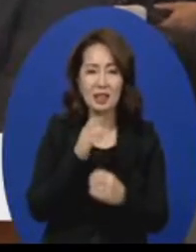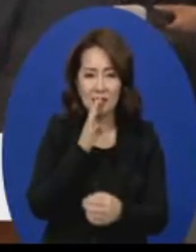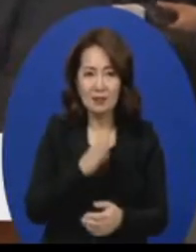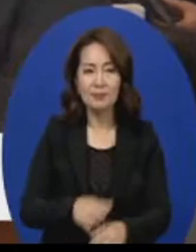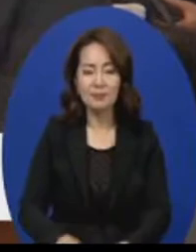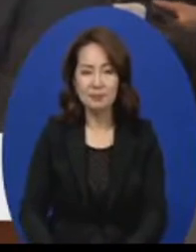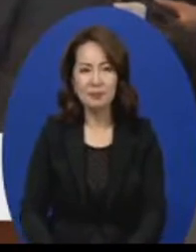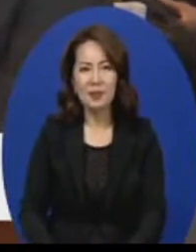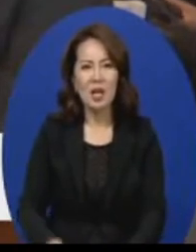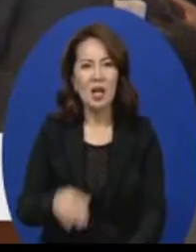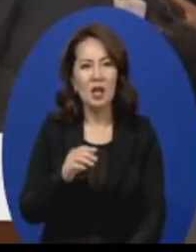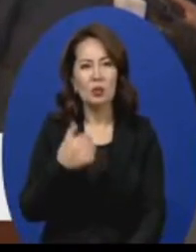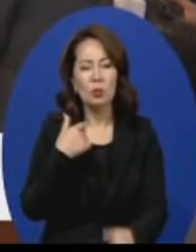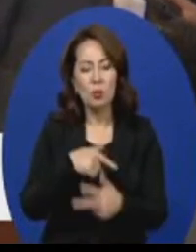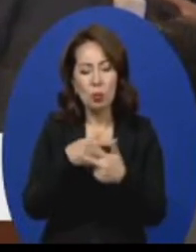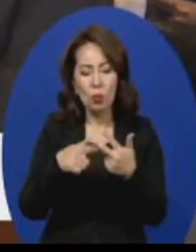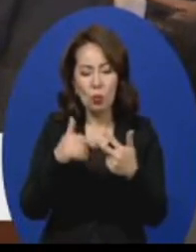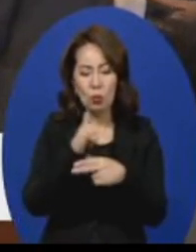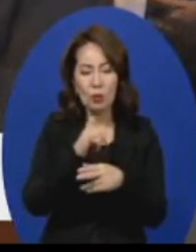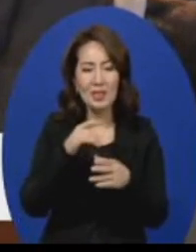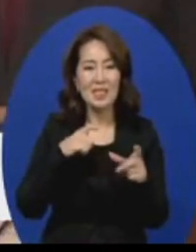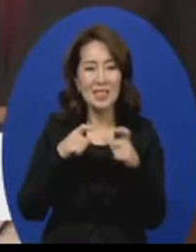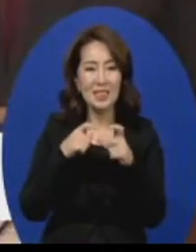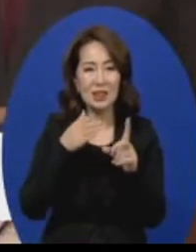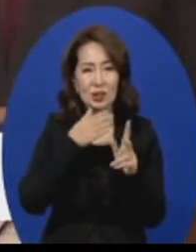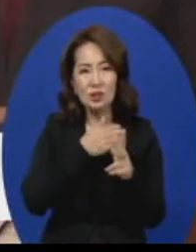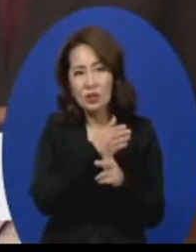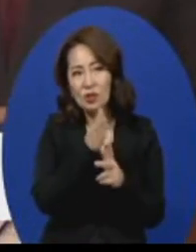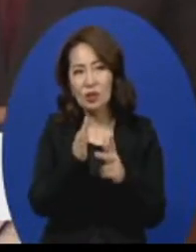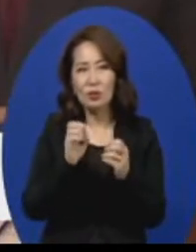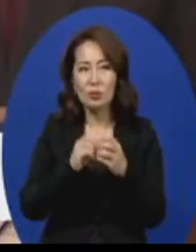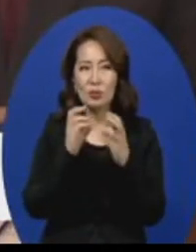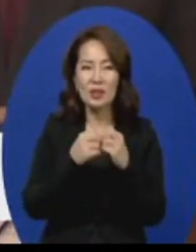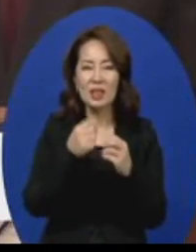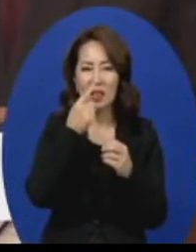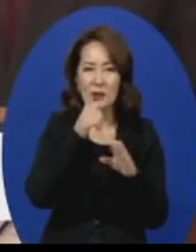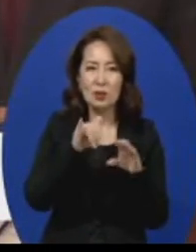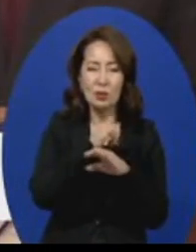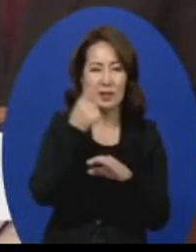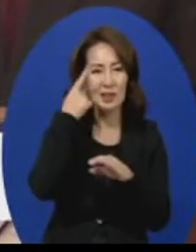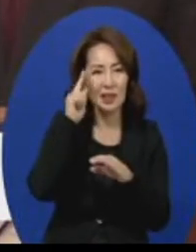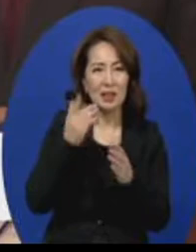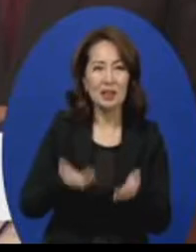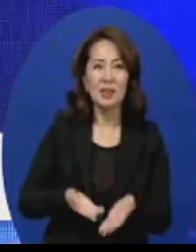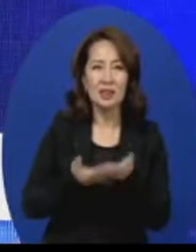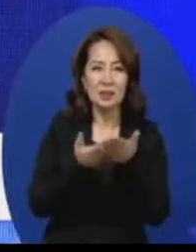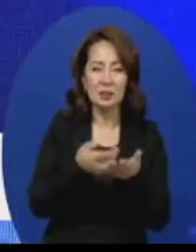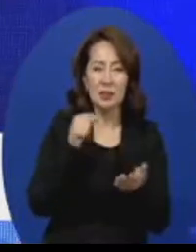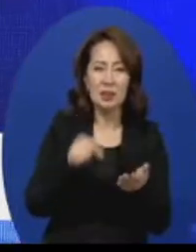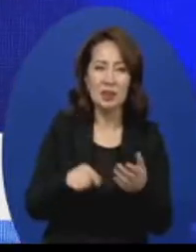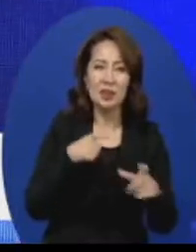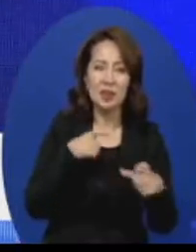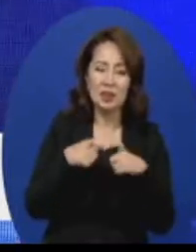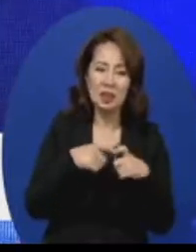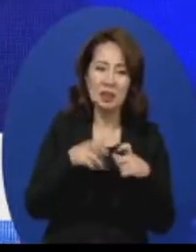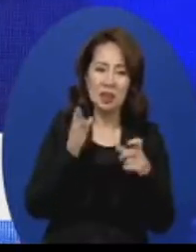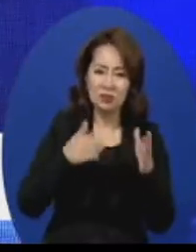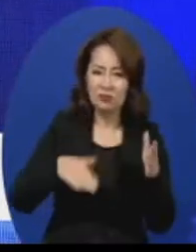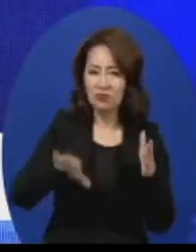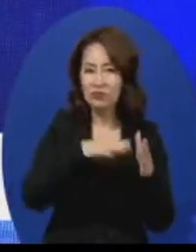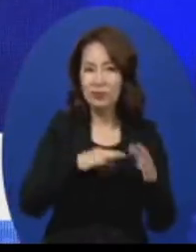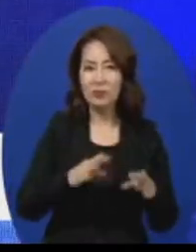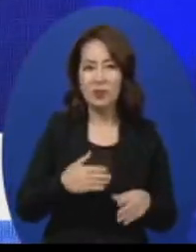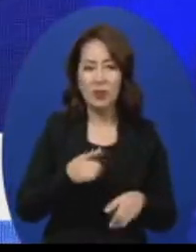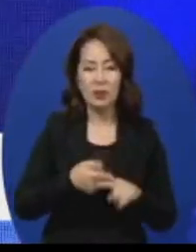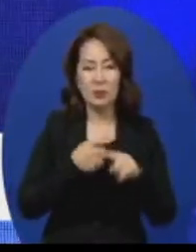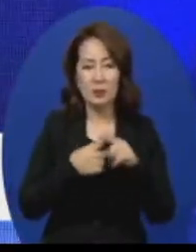байна. Гурван улсыг дамжсан эдийн засгийн коридор бий болох тухай Хятад улсын санаачлага дэмжигдсэн. Харин одоо энэхүү эдийн засгийн коридорыг